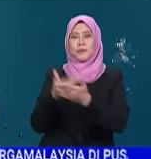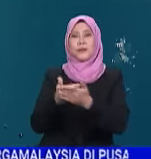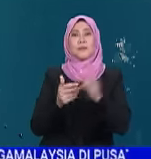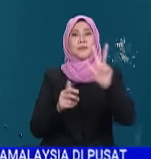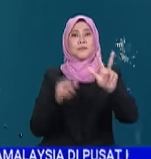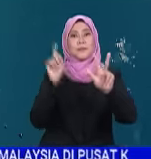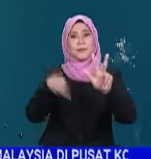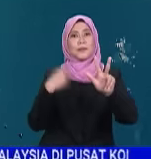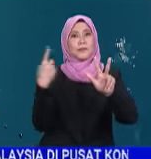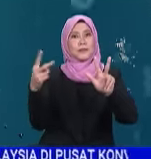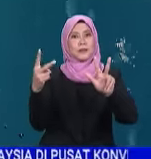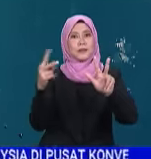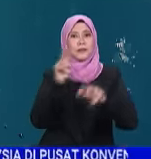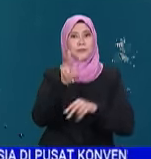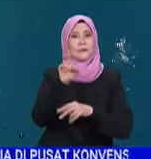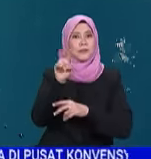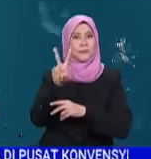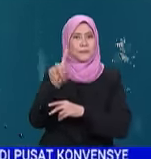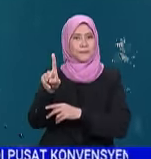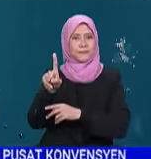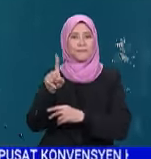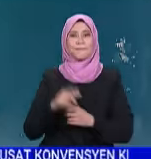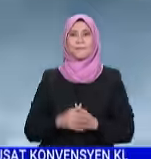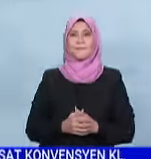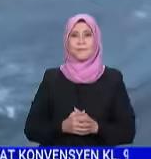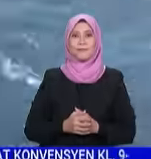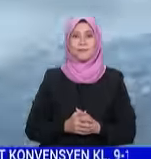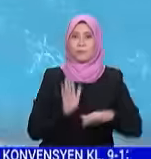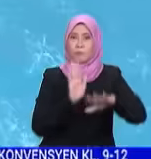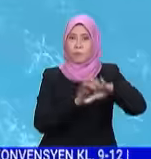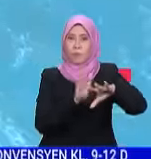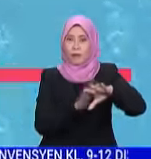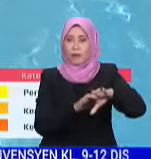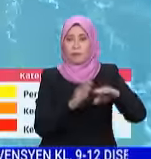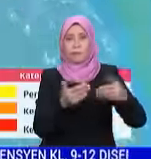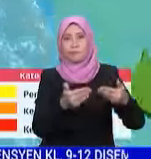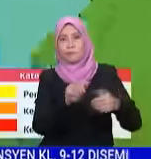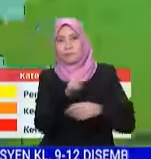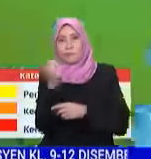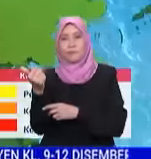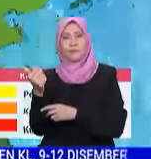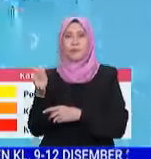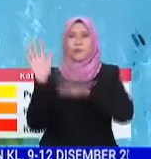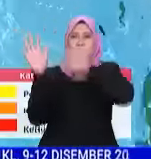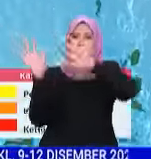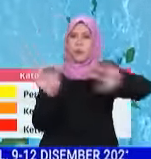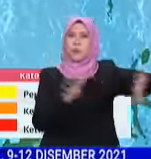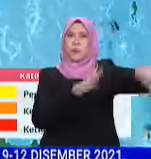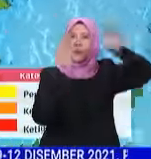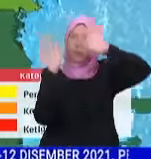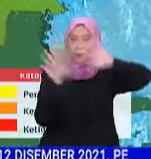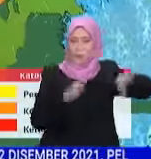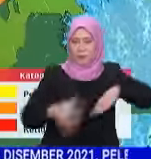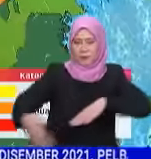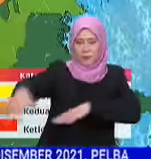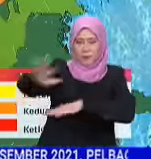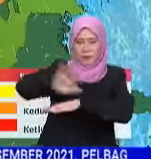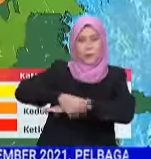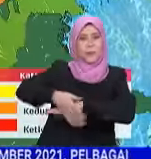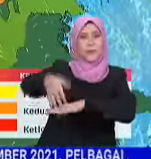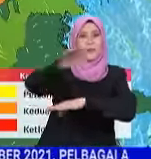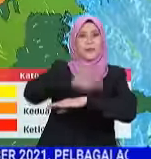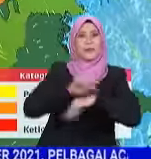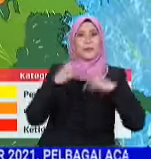3 disember 2021 Baiklah bagi amaran yang seterusnya iaitu amaran angin kencang dan juga laut bergelora